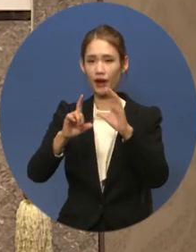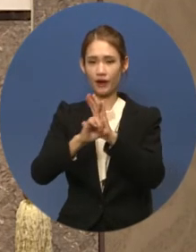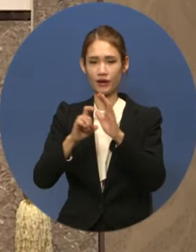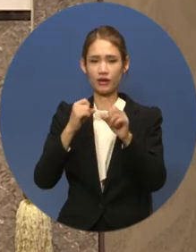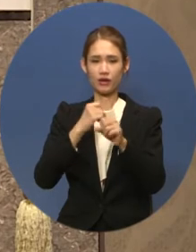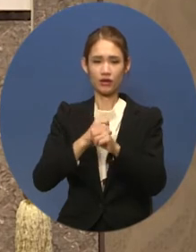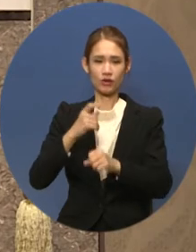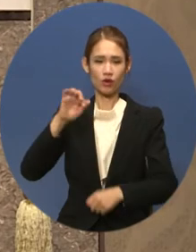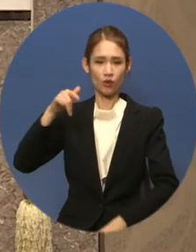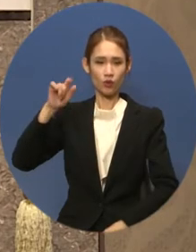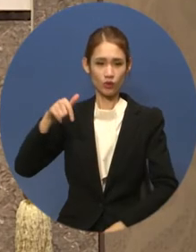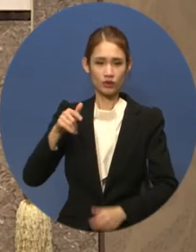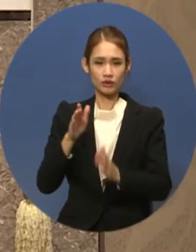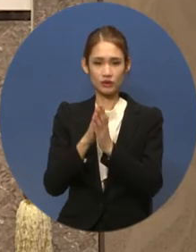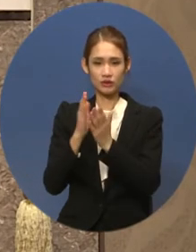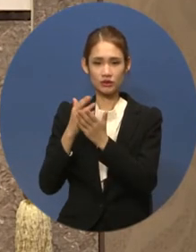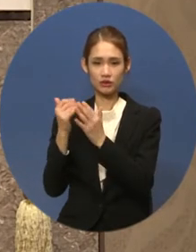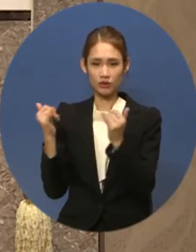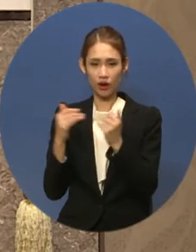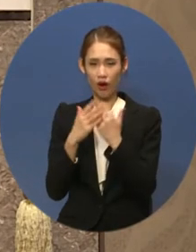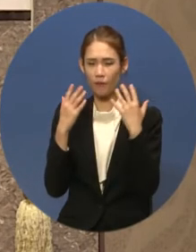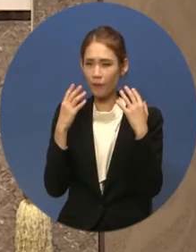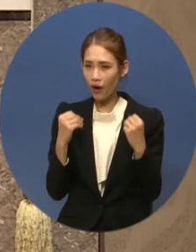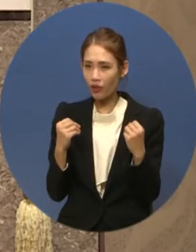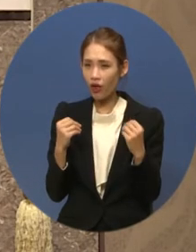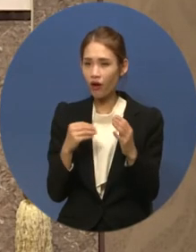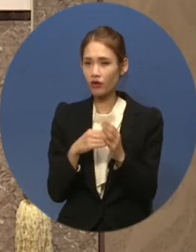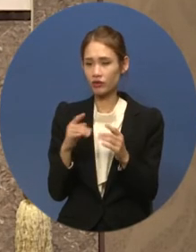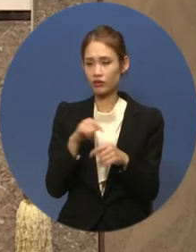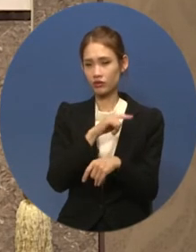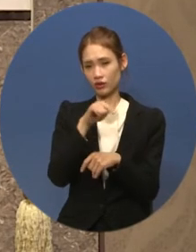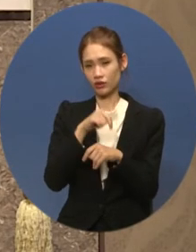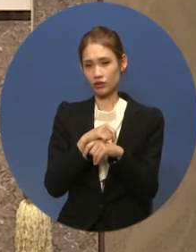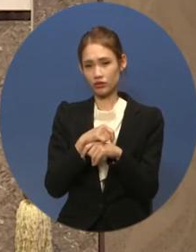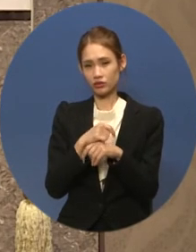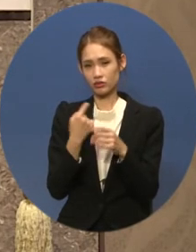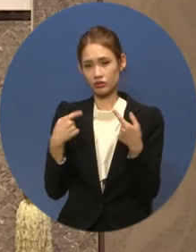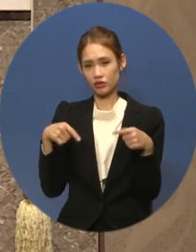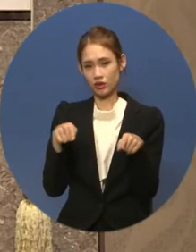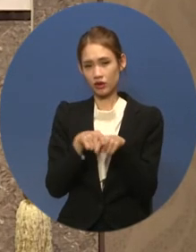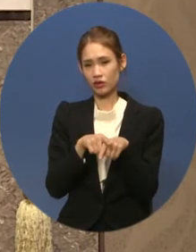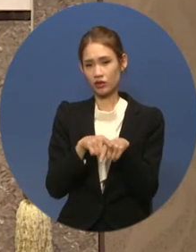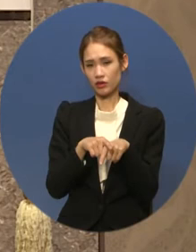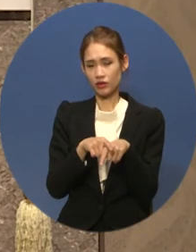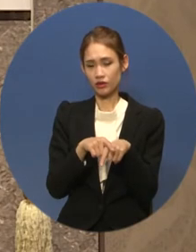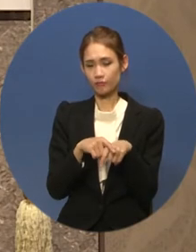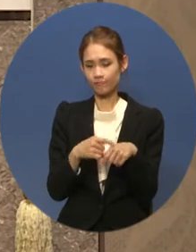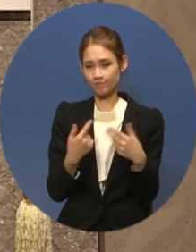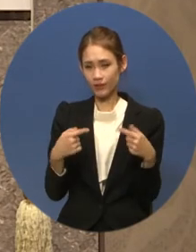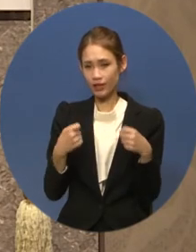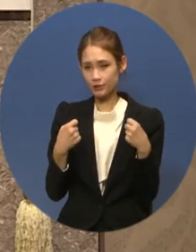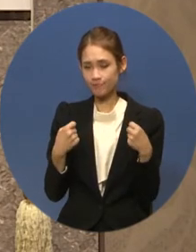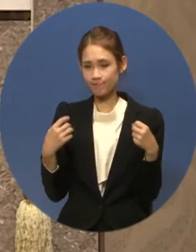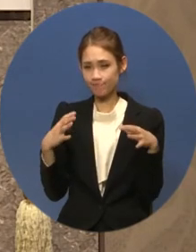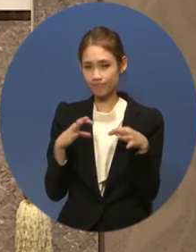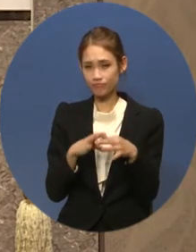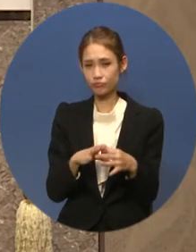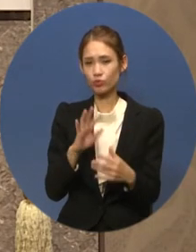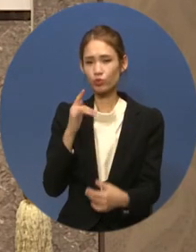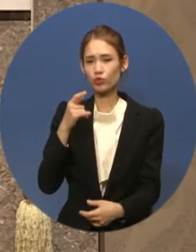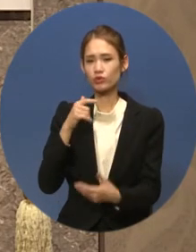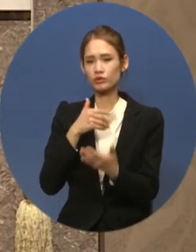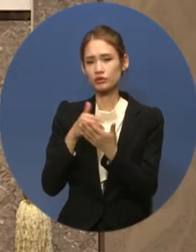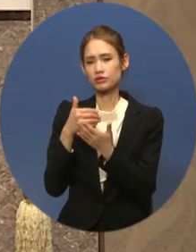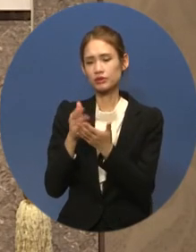많이 계신 곳입니다 그러면 그림책 작가분들 과 손을 잡고 그분들과 함께 보험 그림책 작업들을 하게